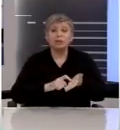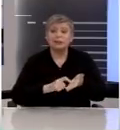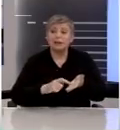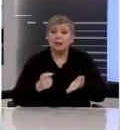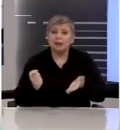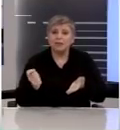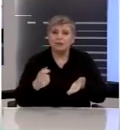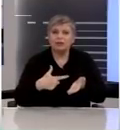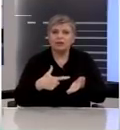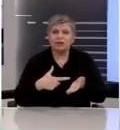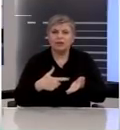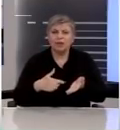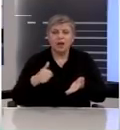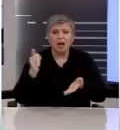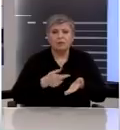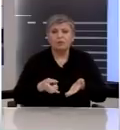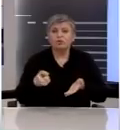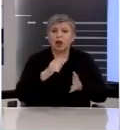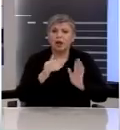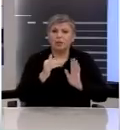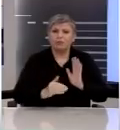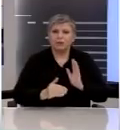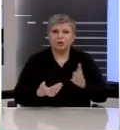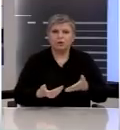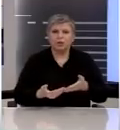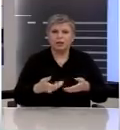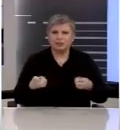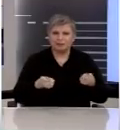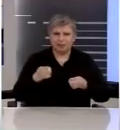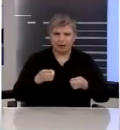άλλος ενδιάμεσος θέλει να αγοράσει φθηνότερα, να του δώσει φθηνότερα.